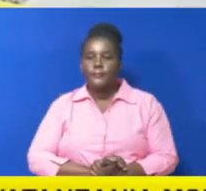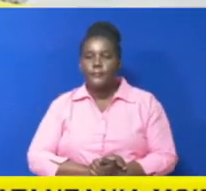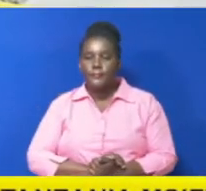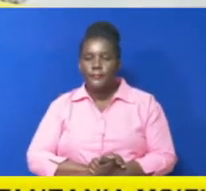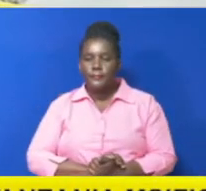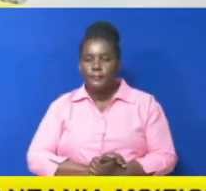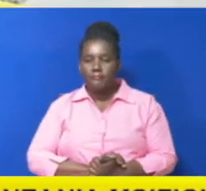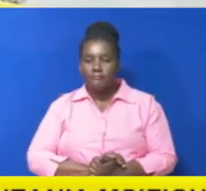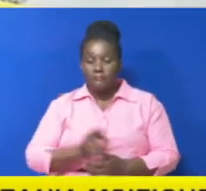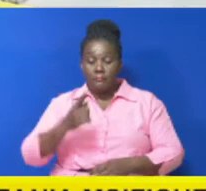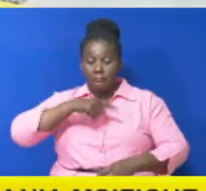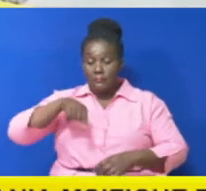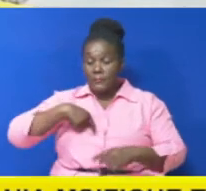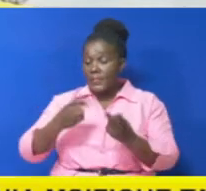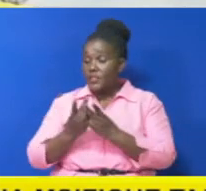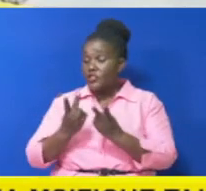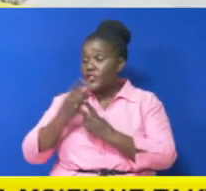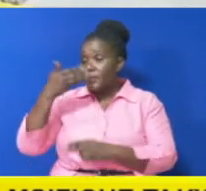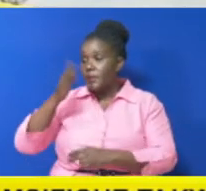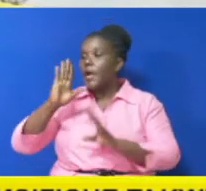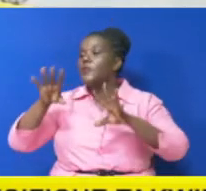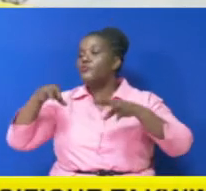Tumekubali kama serikali